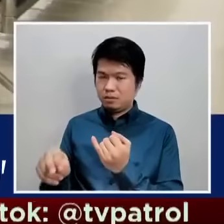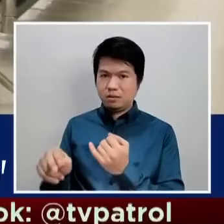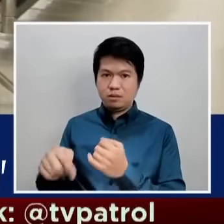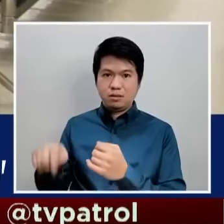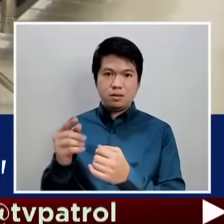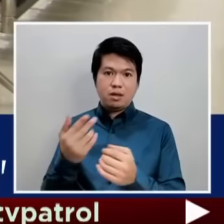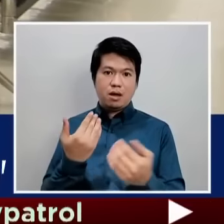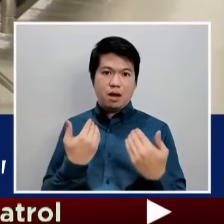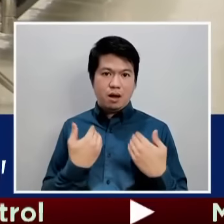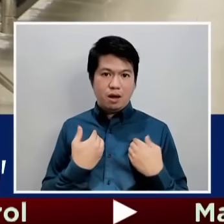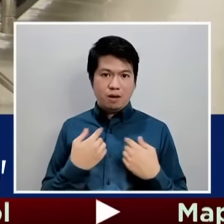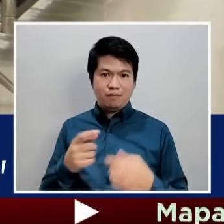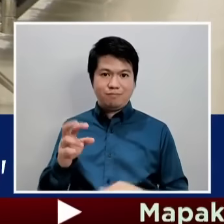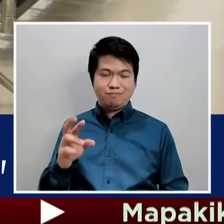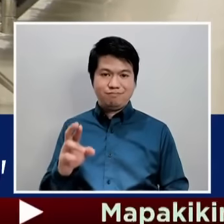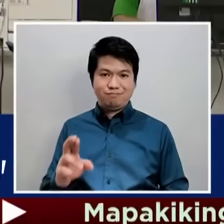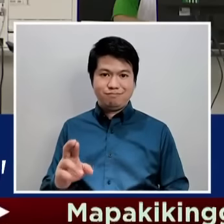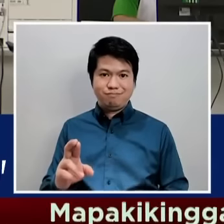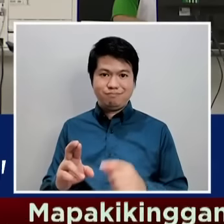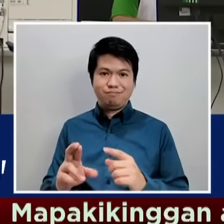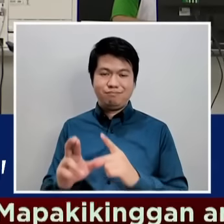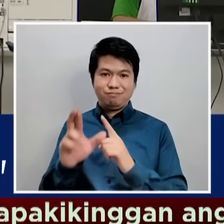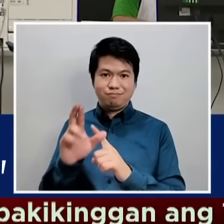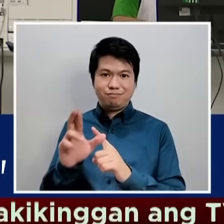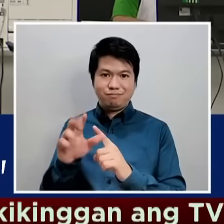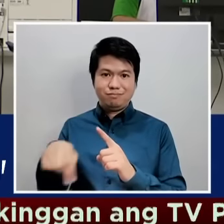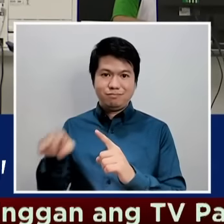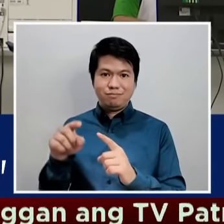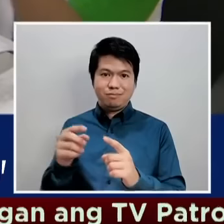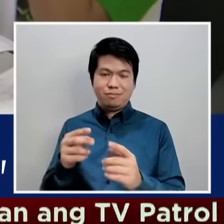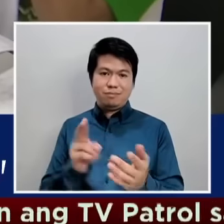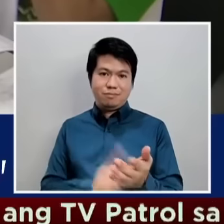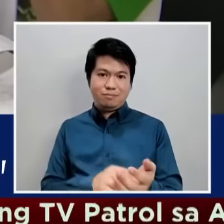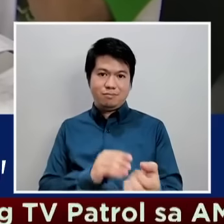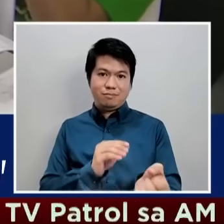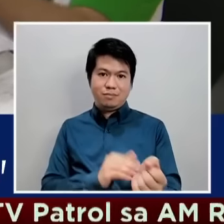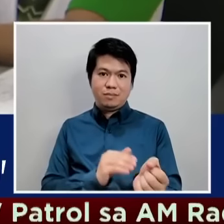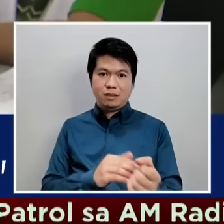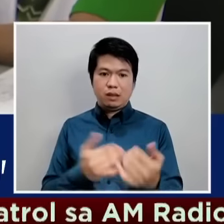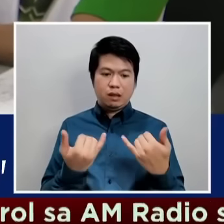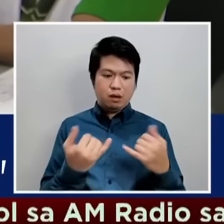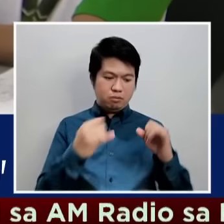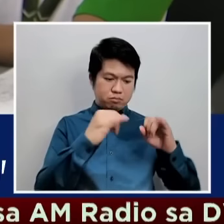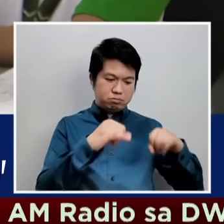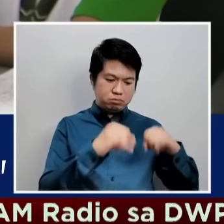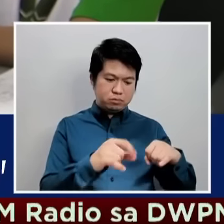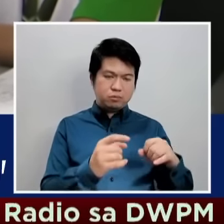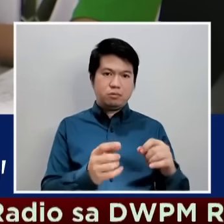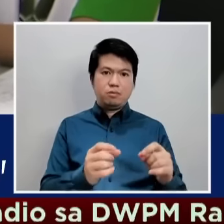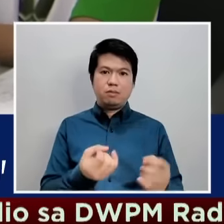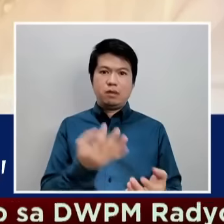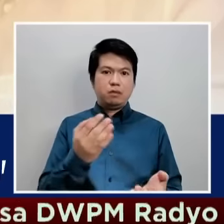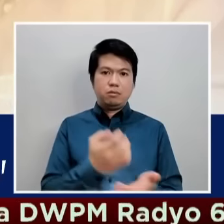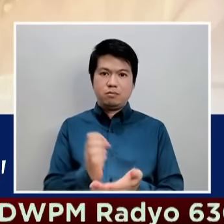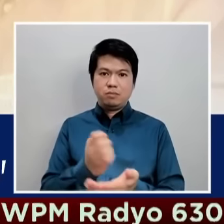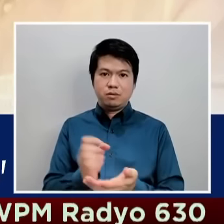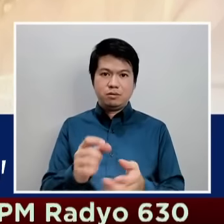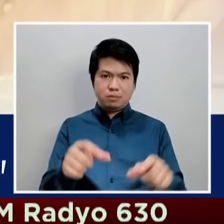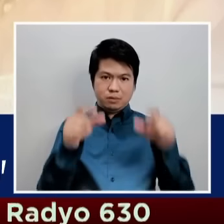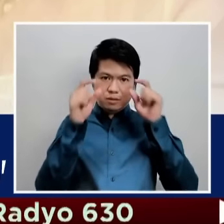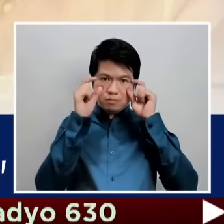Sa ngayon, pinag-aaralan pa ng ahensya kung magkano ang kanilang sasagutin para sa salamin at assistive devices.